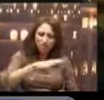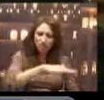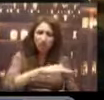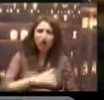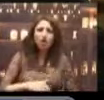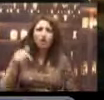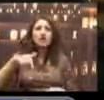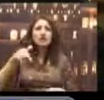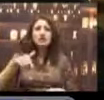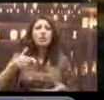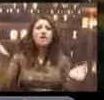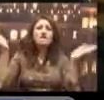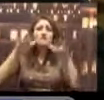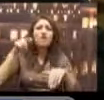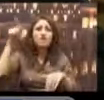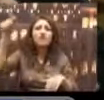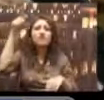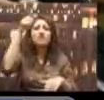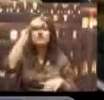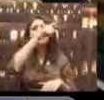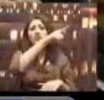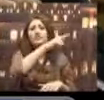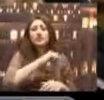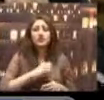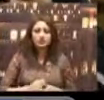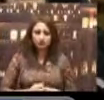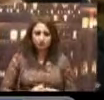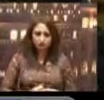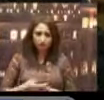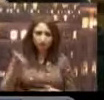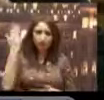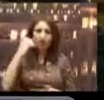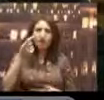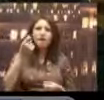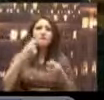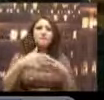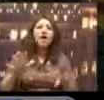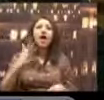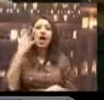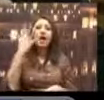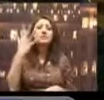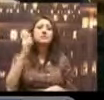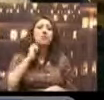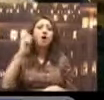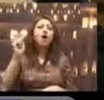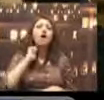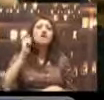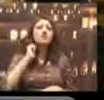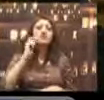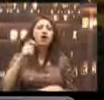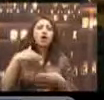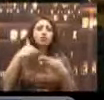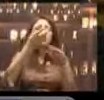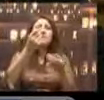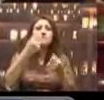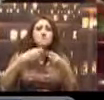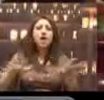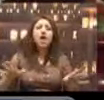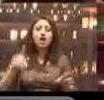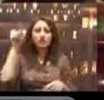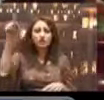والله جامعة طنطا مش عايز اقول لك مثلا بتقدم خدمه مجانيه لخمس محافظات ومحتاجين اجهزه، والله يعني في اماكن كتير. لا يعني ما انا